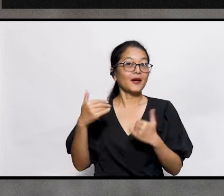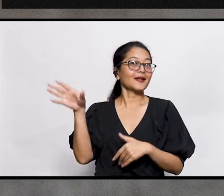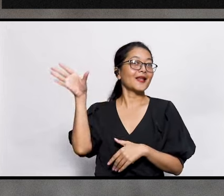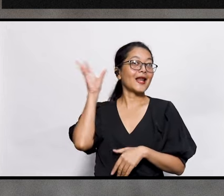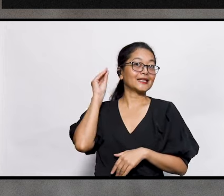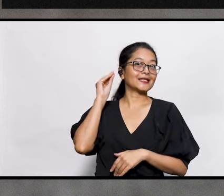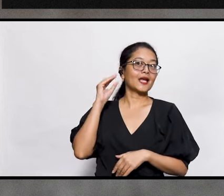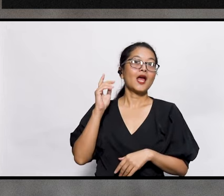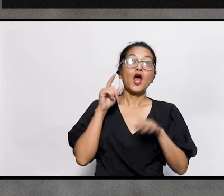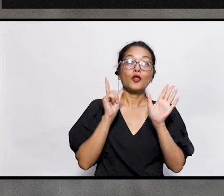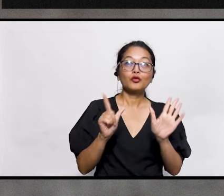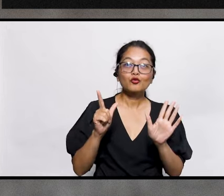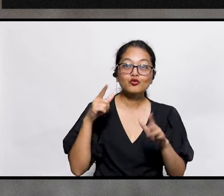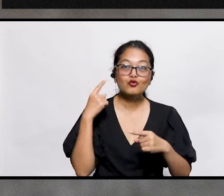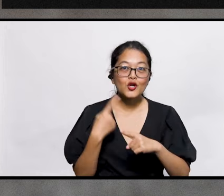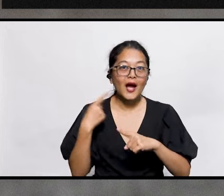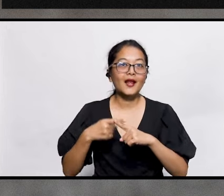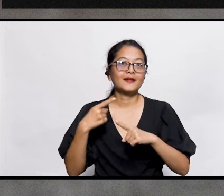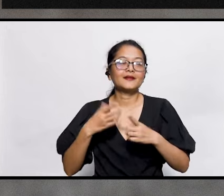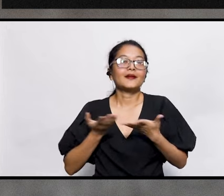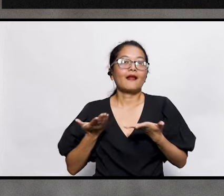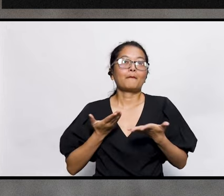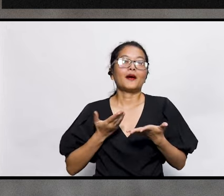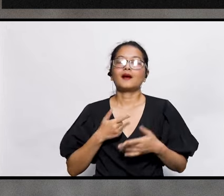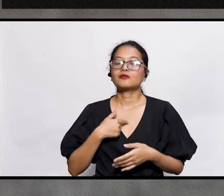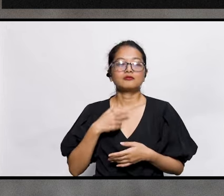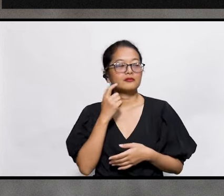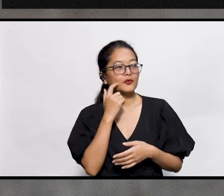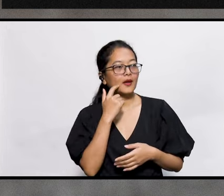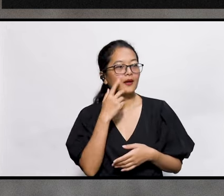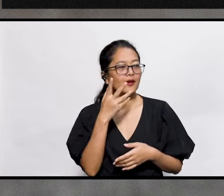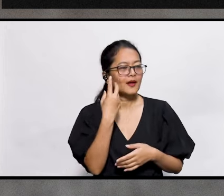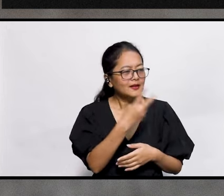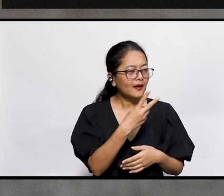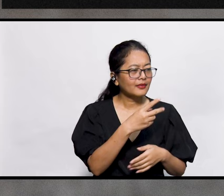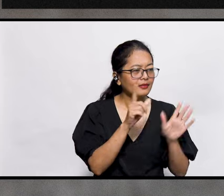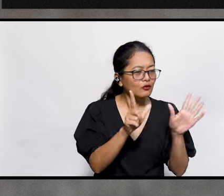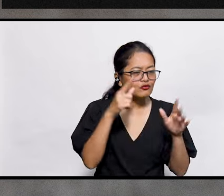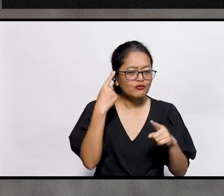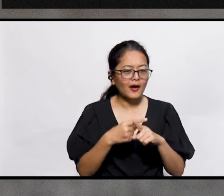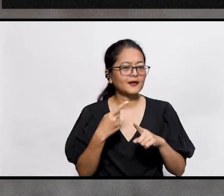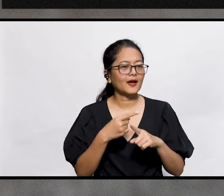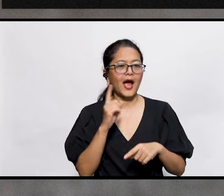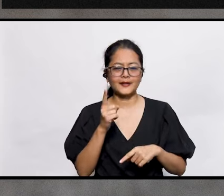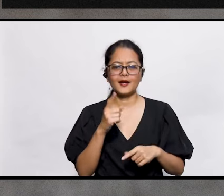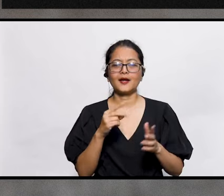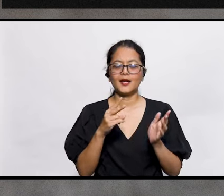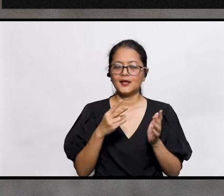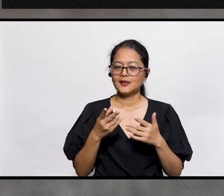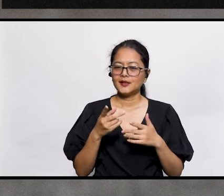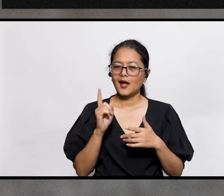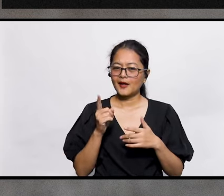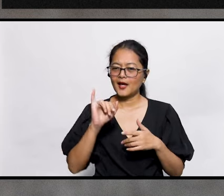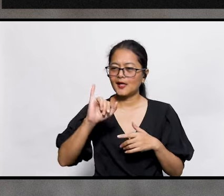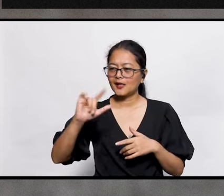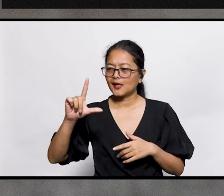kenapa sampai tu kali ini saya coba otak-utak gitu ini menurut neurocientific S scientis